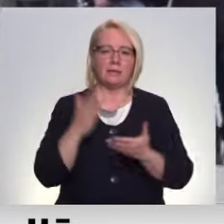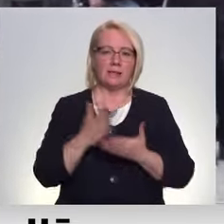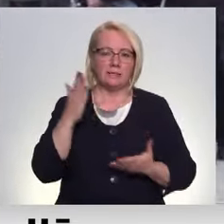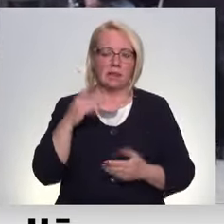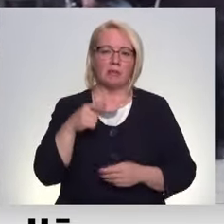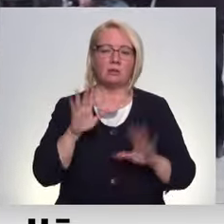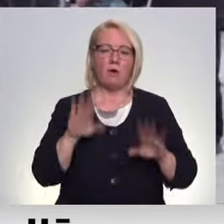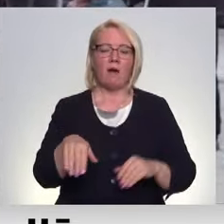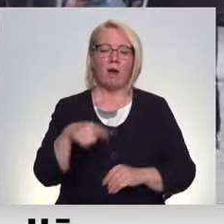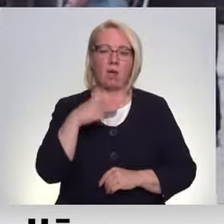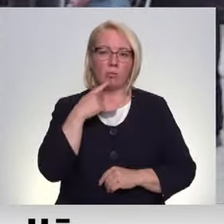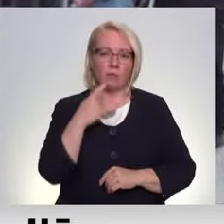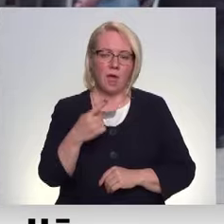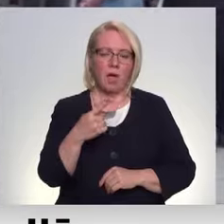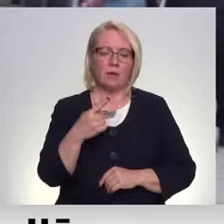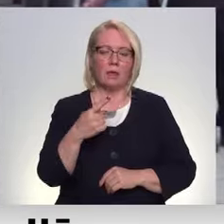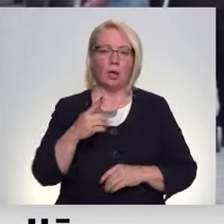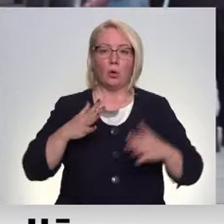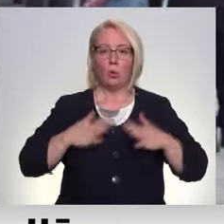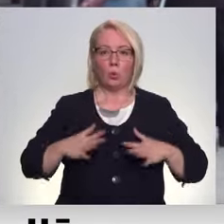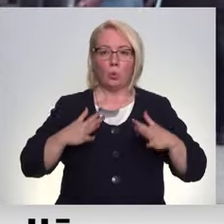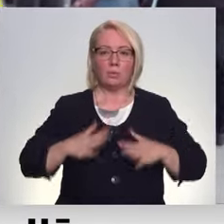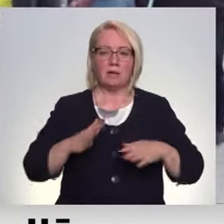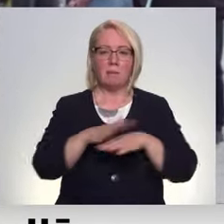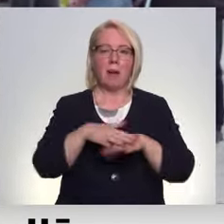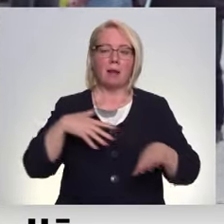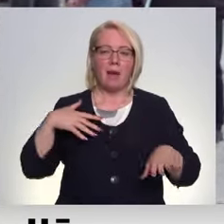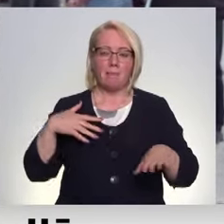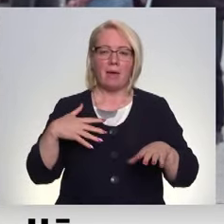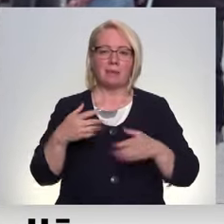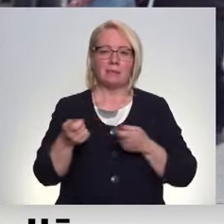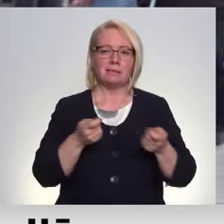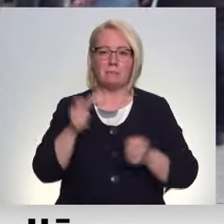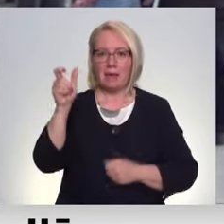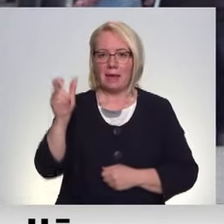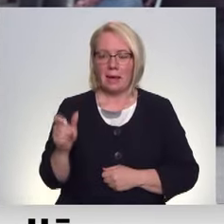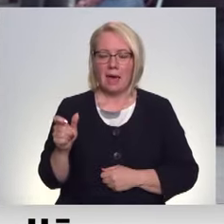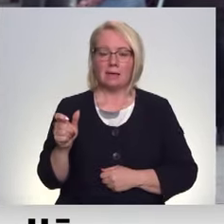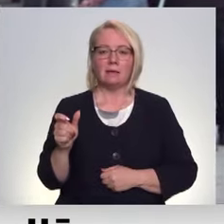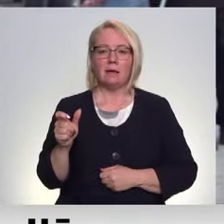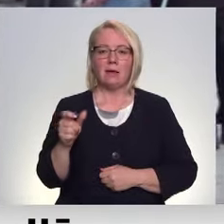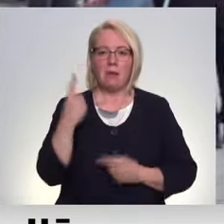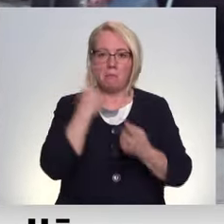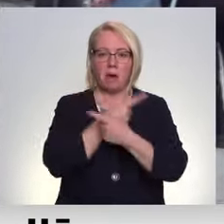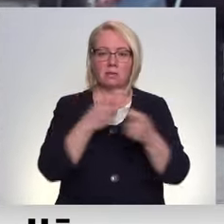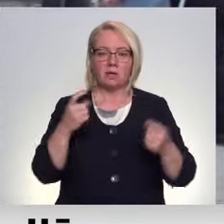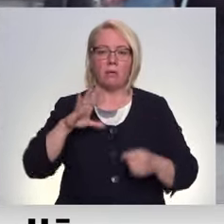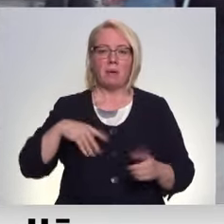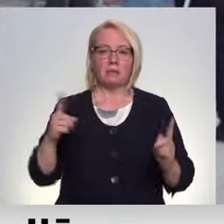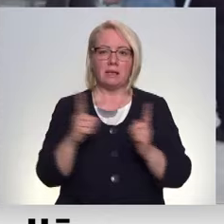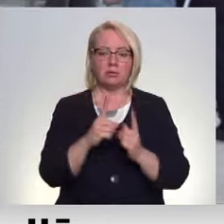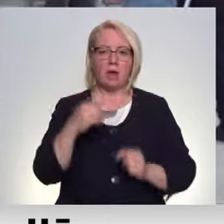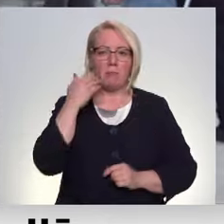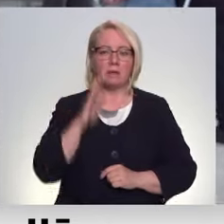tā to varētu nosaukt, proti Gruzijas parlamenta spīkers Papošvili paziņojis pēc tikšanās ar